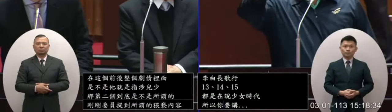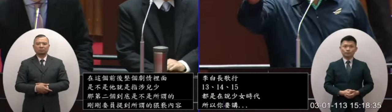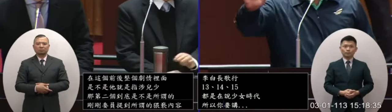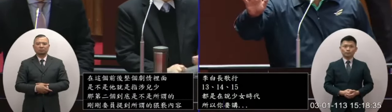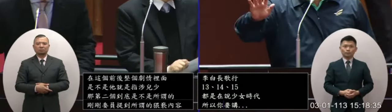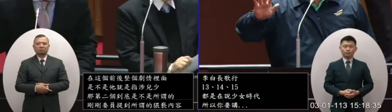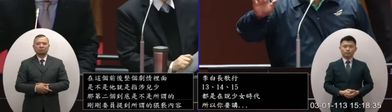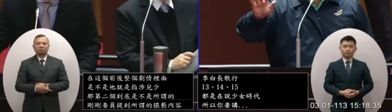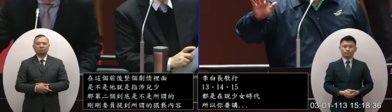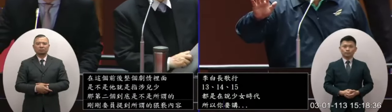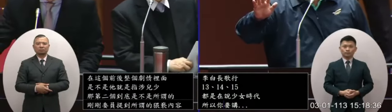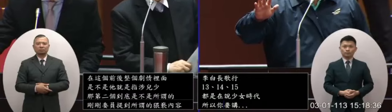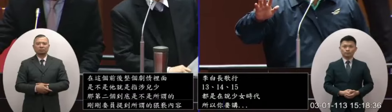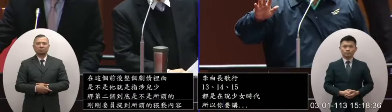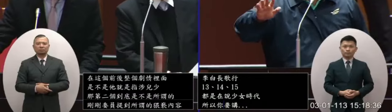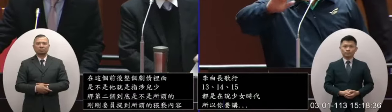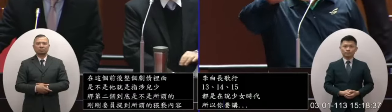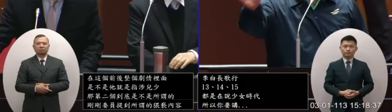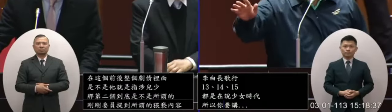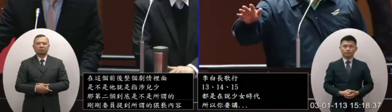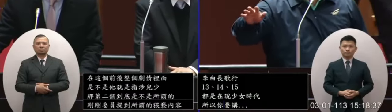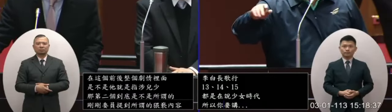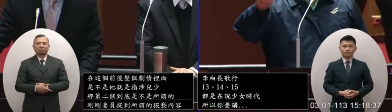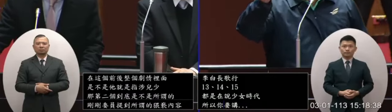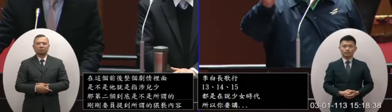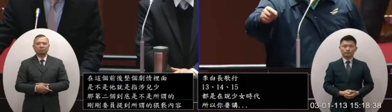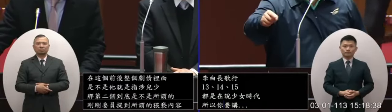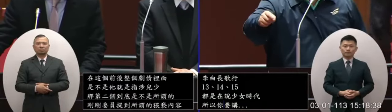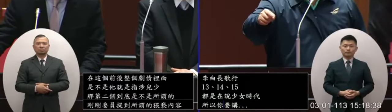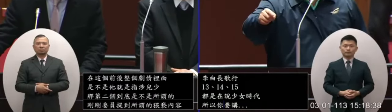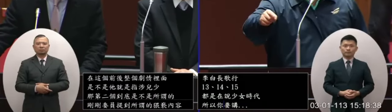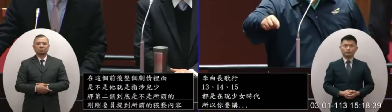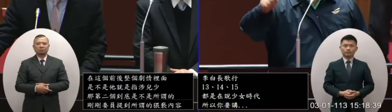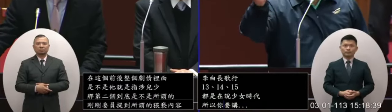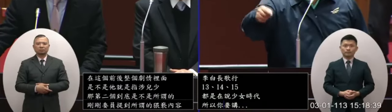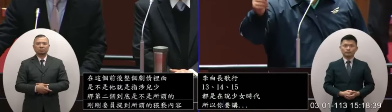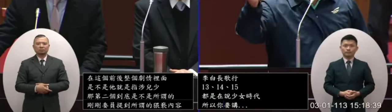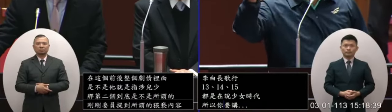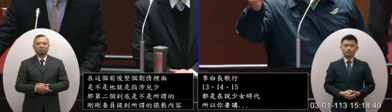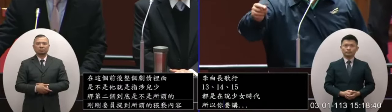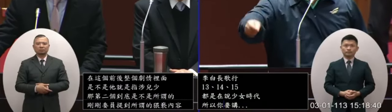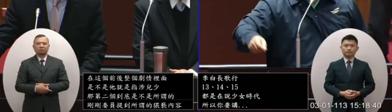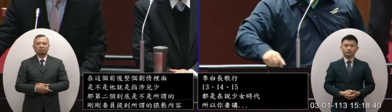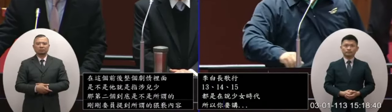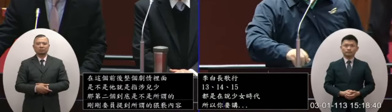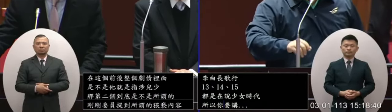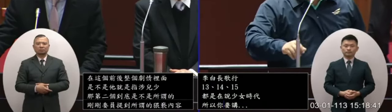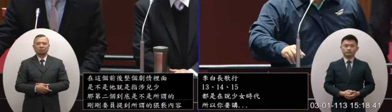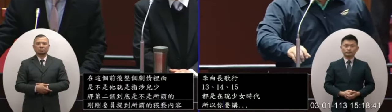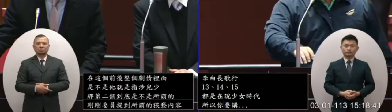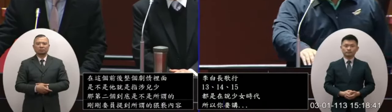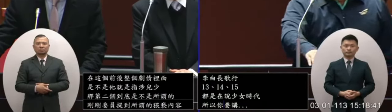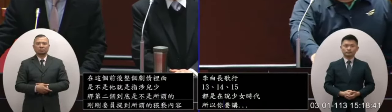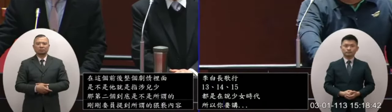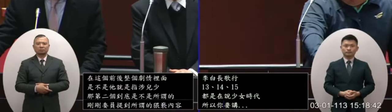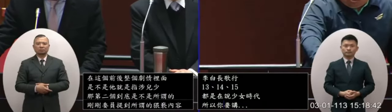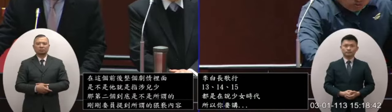莫被判控，被判控，哦，因为可能会被检举，会被检举，他可能会被逐步在被重视